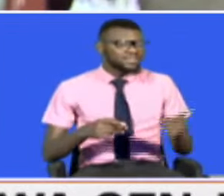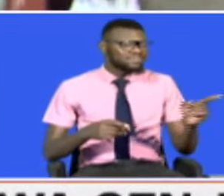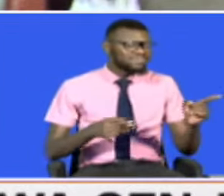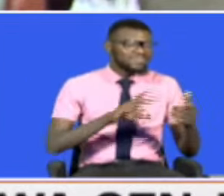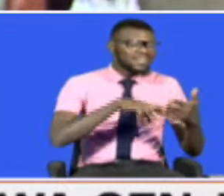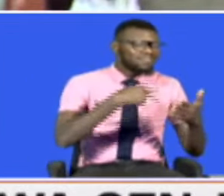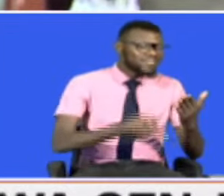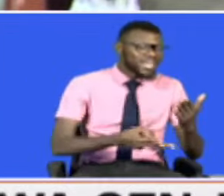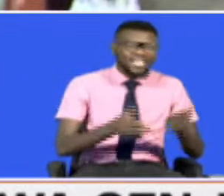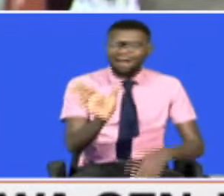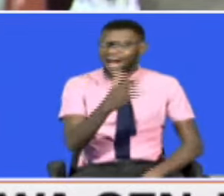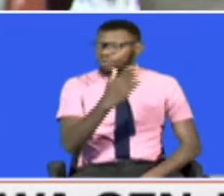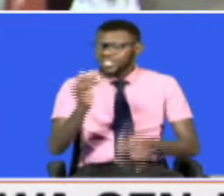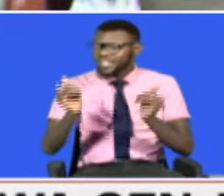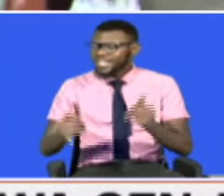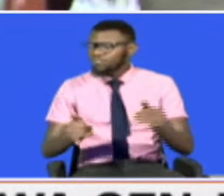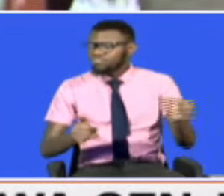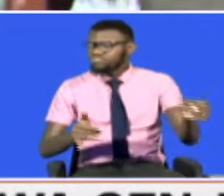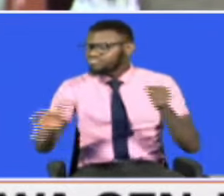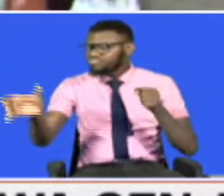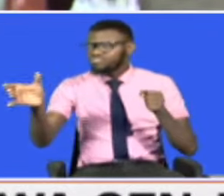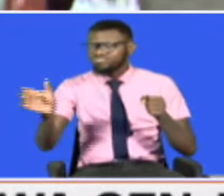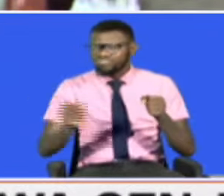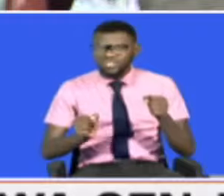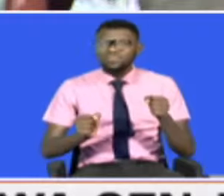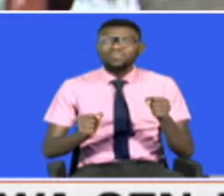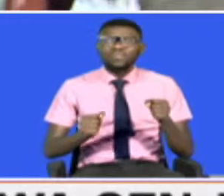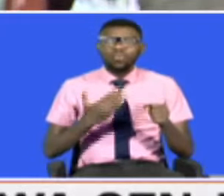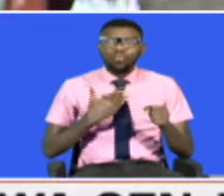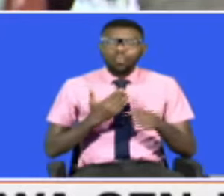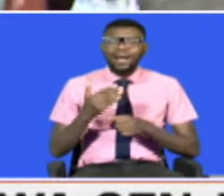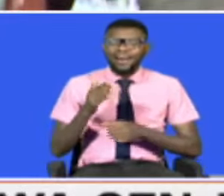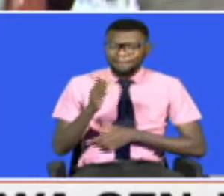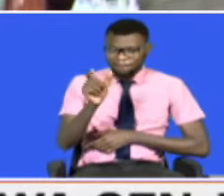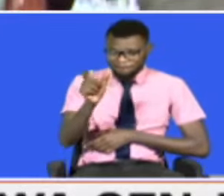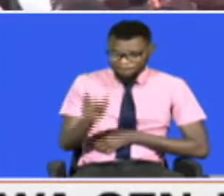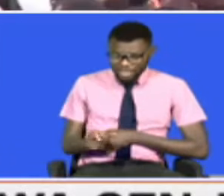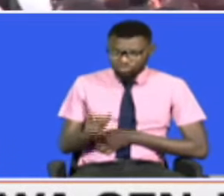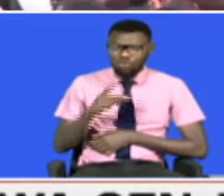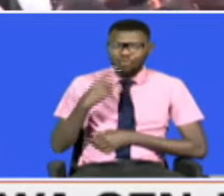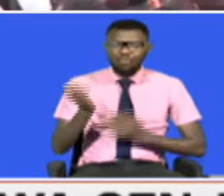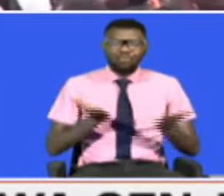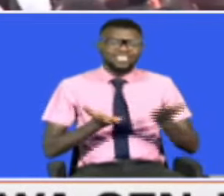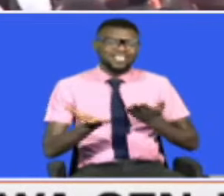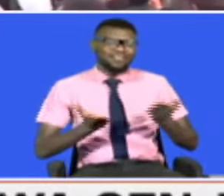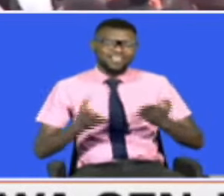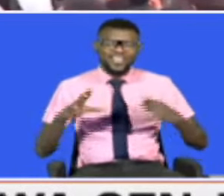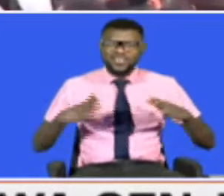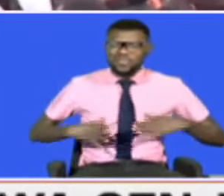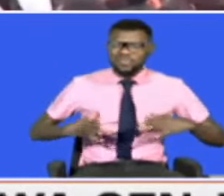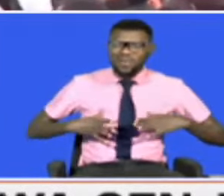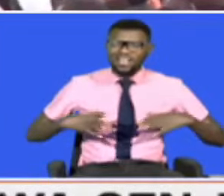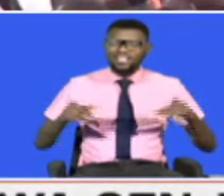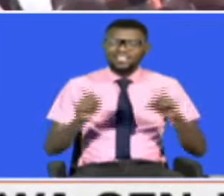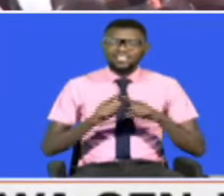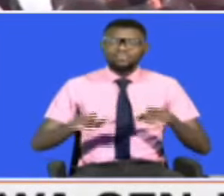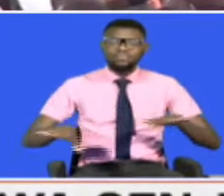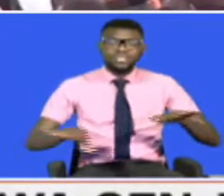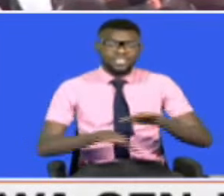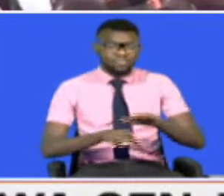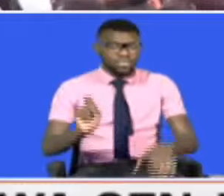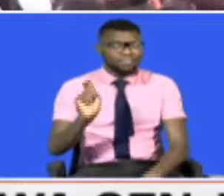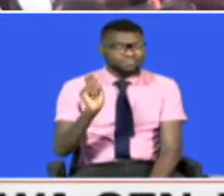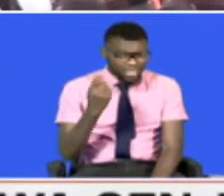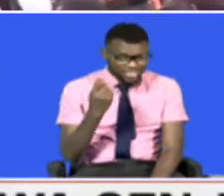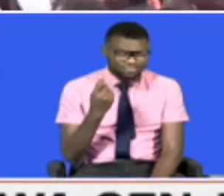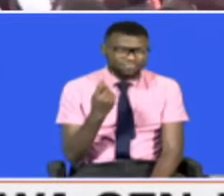akirejectiwa, tunaleta mwingine. Mpaka tulete yule wa mwisho ambaye nyinyi wote mtakubali. Wito wa naibu wa rais unajiri wakati vijana